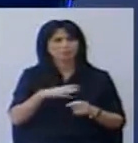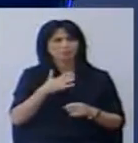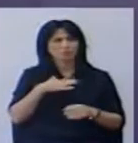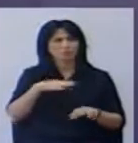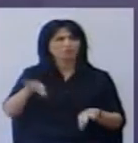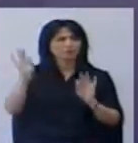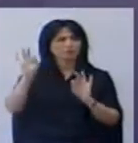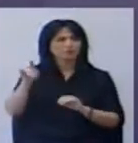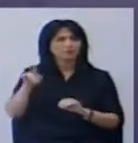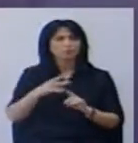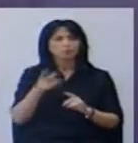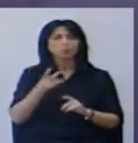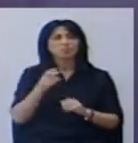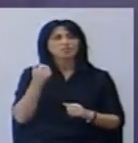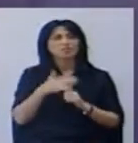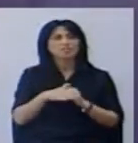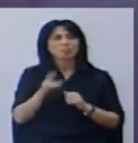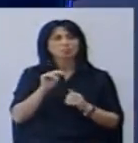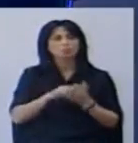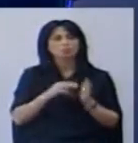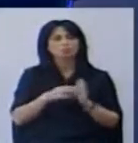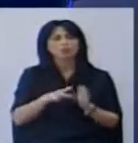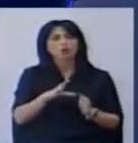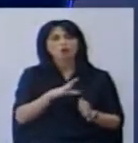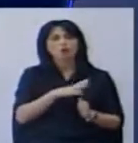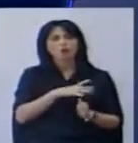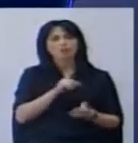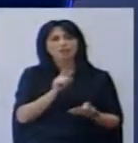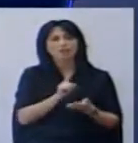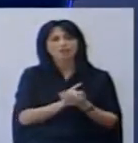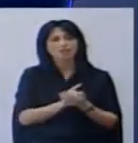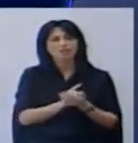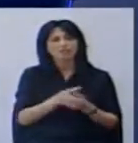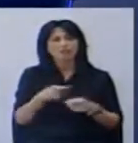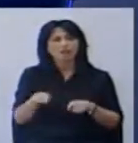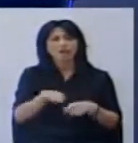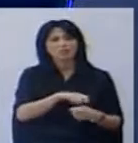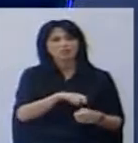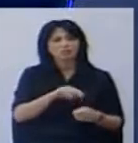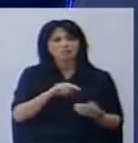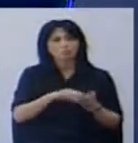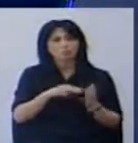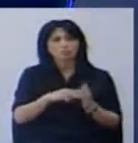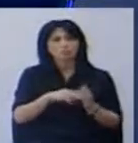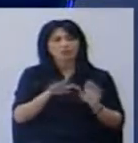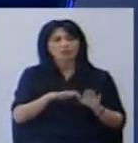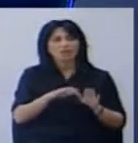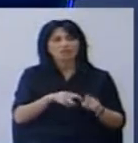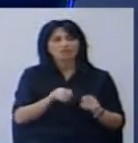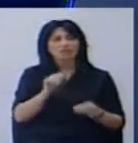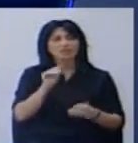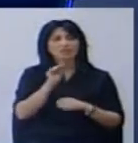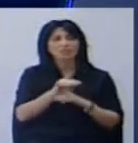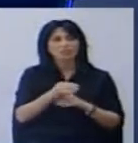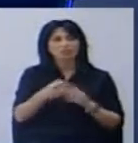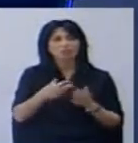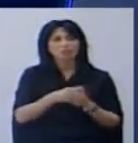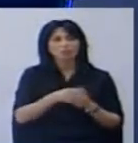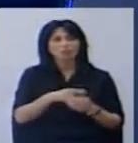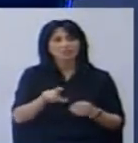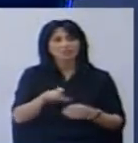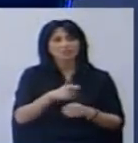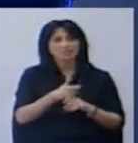na tom tkvarom, unda centralul ma buget, ma konebe bi auțile, bat gazmus, se sadgilobri buget, se sarist, amat ebiti și musaulis arom. Magrama